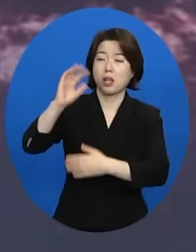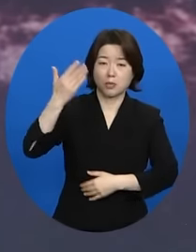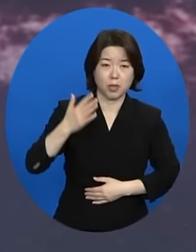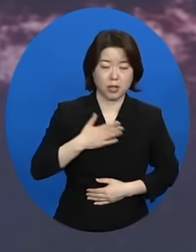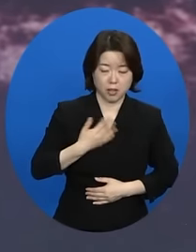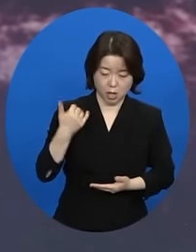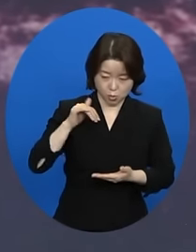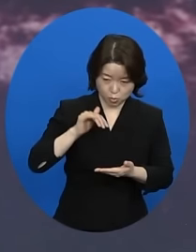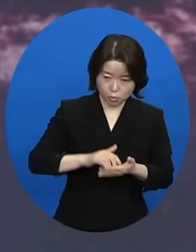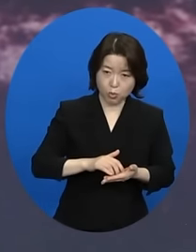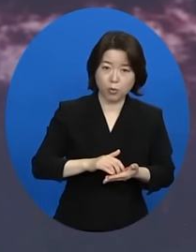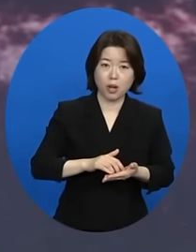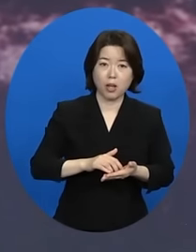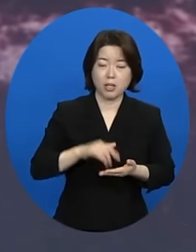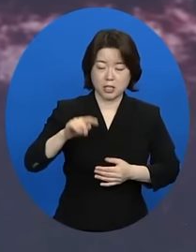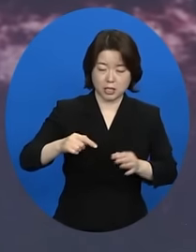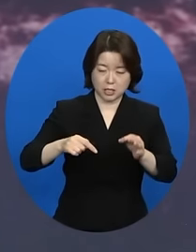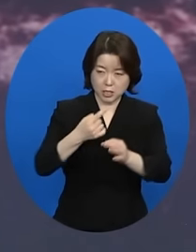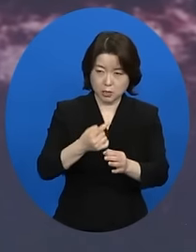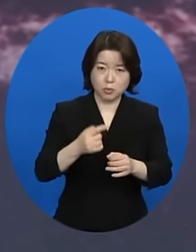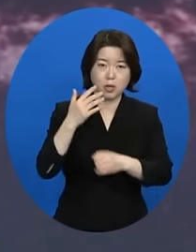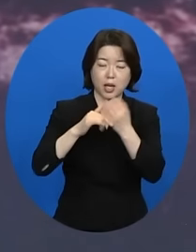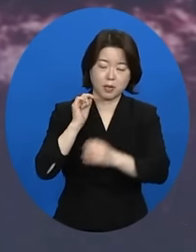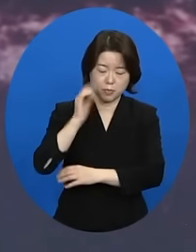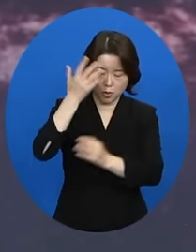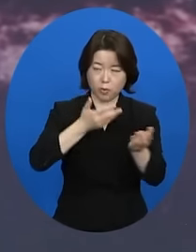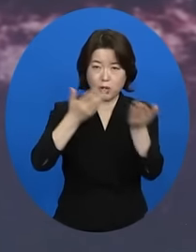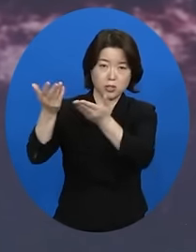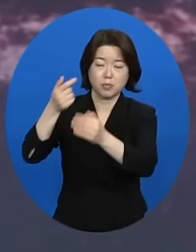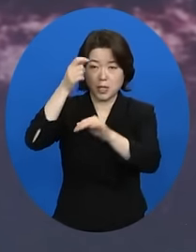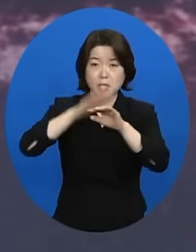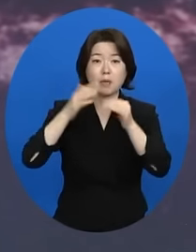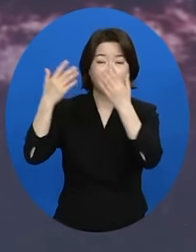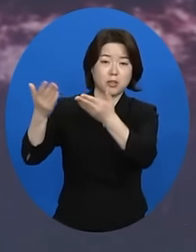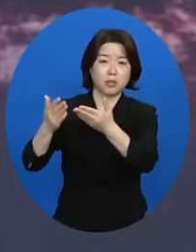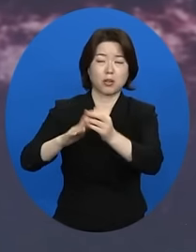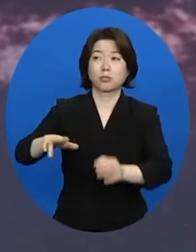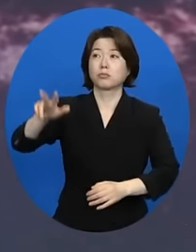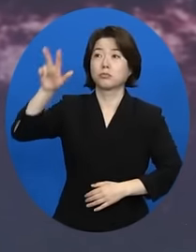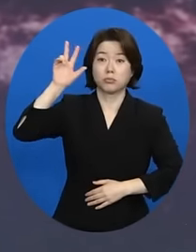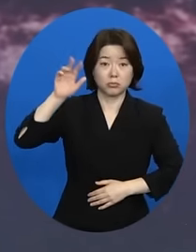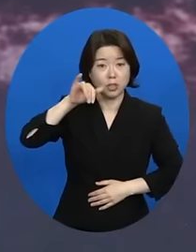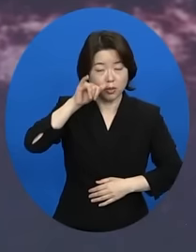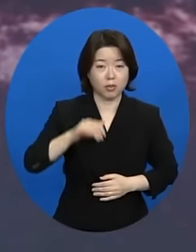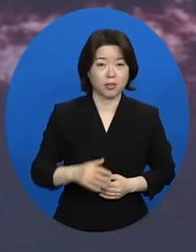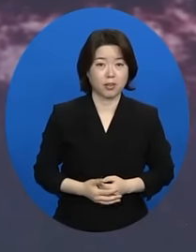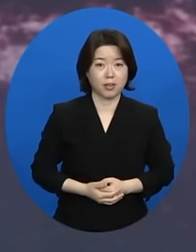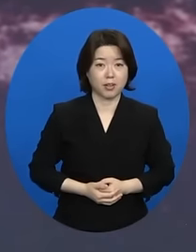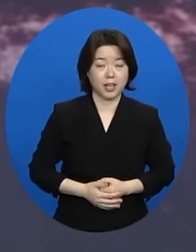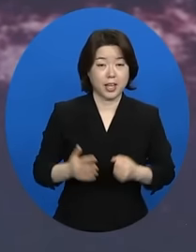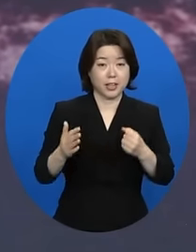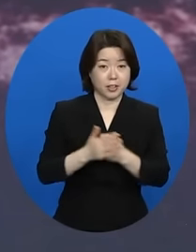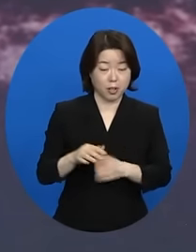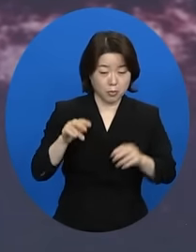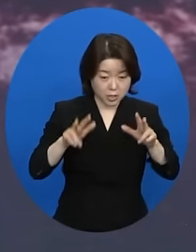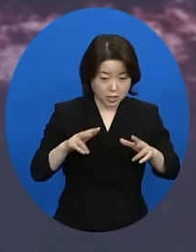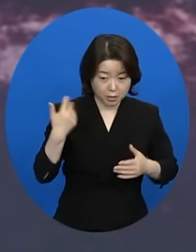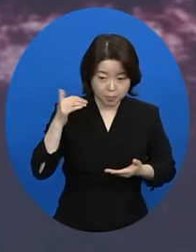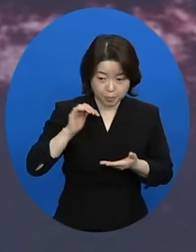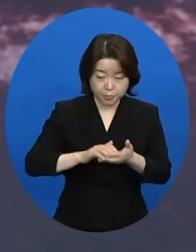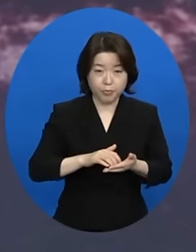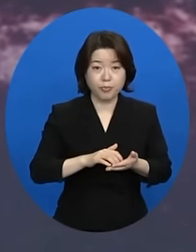전 돌아와서 여기서 11조로 하나님께 영광 올려드리며 예배할 것입니다 라고 서원을 했단 말이에요. 그래서 지금 돌아왔어요.